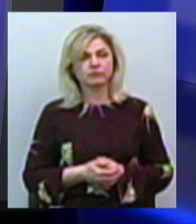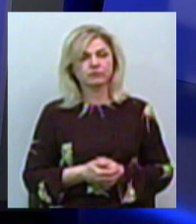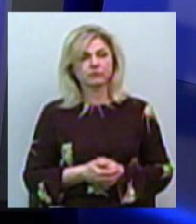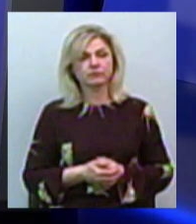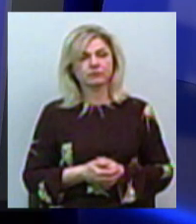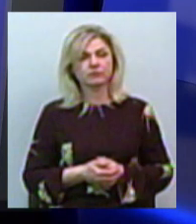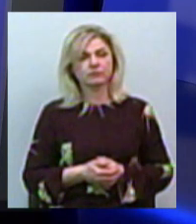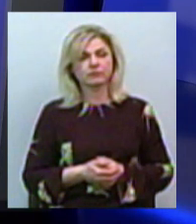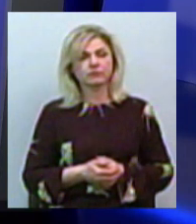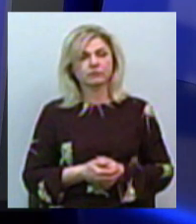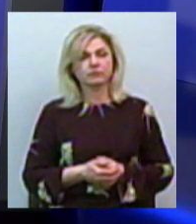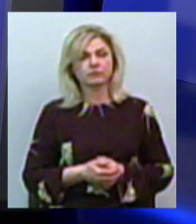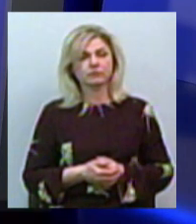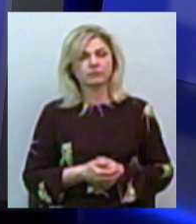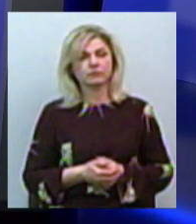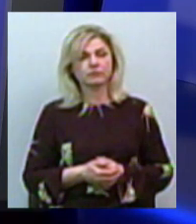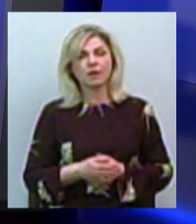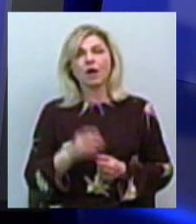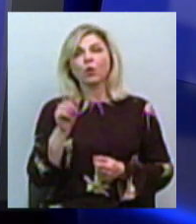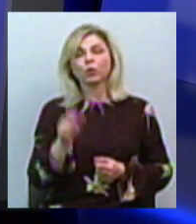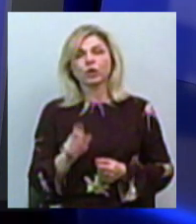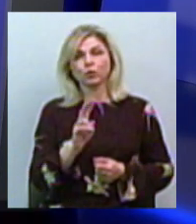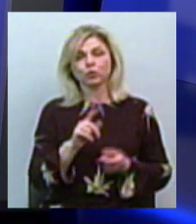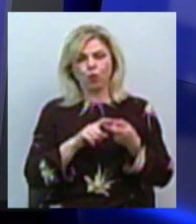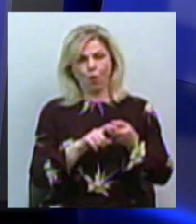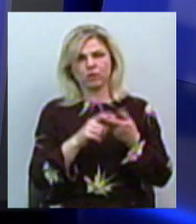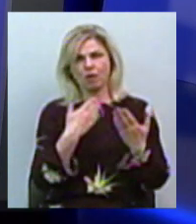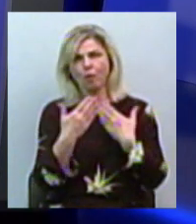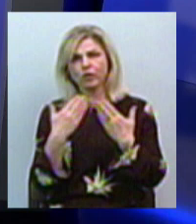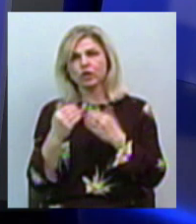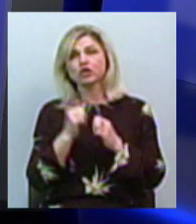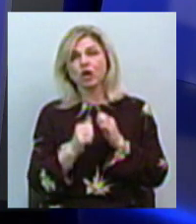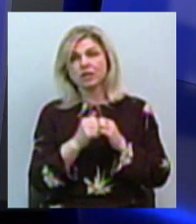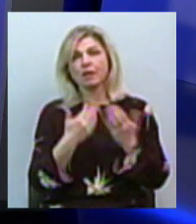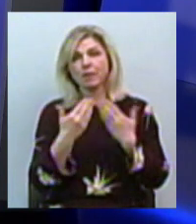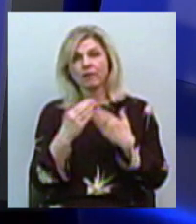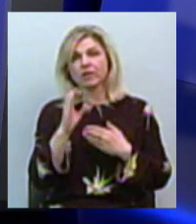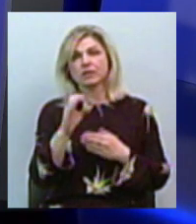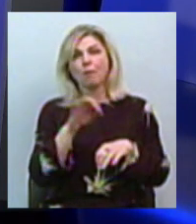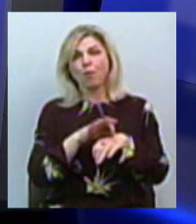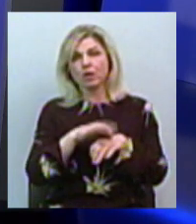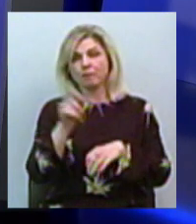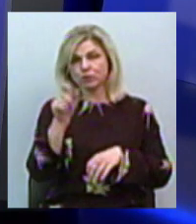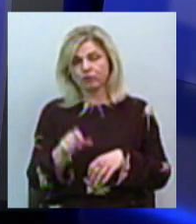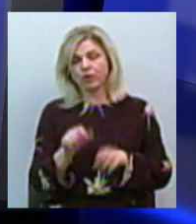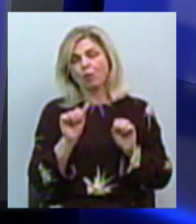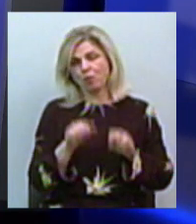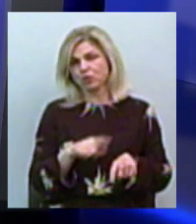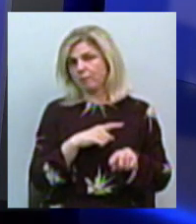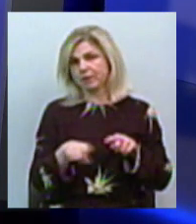контактує з хворим, яка часто з ним спілкується, має найбільшу вірогідність захворіти.